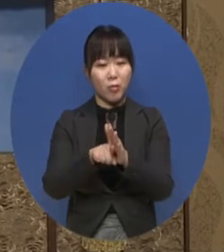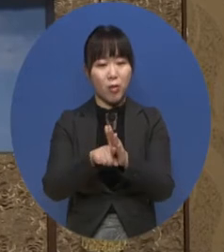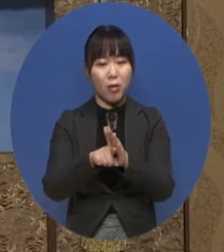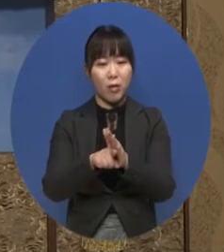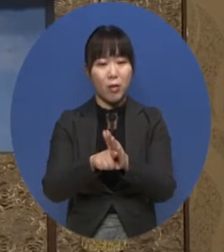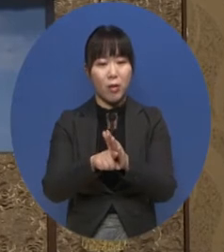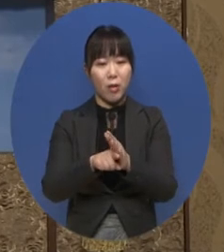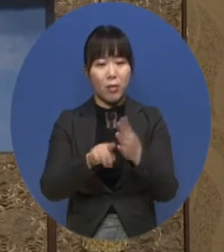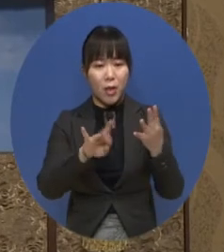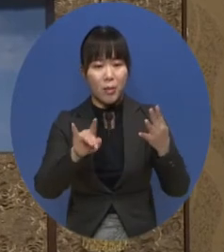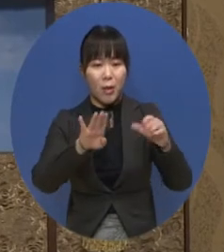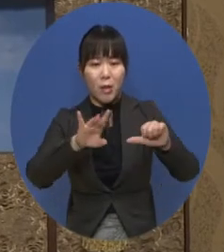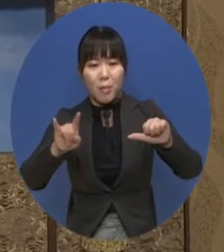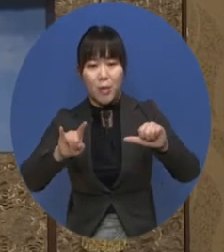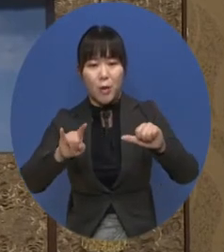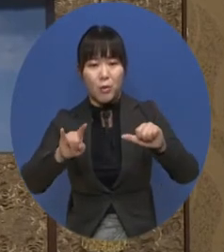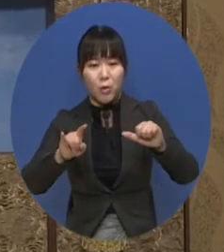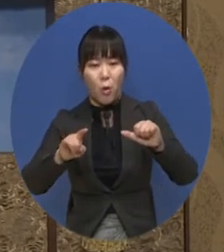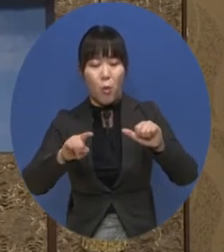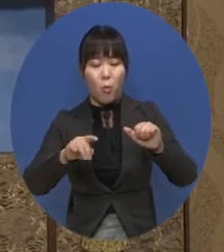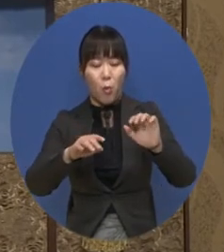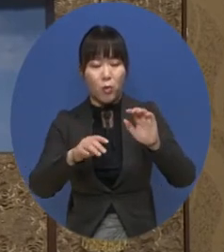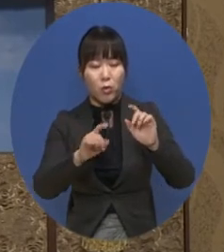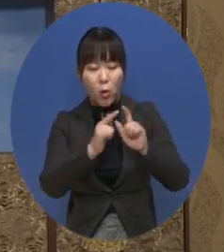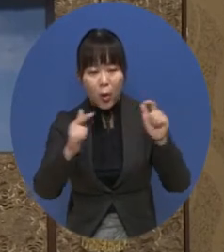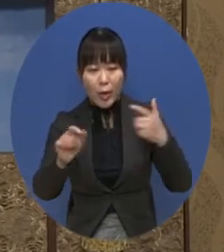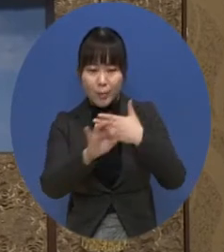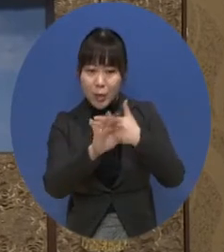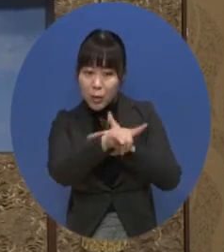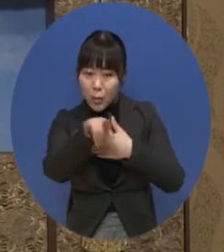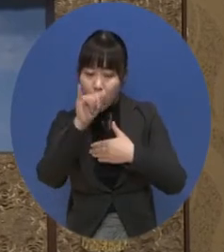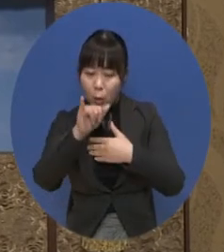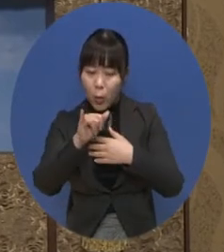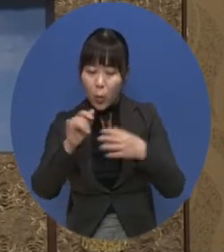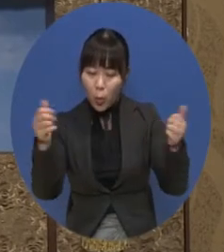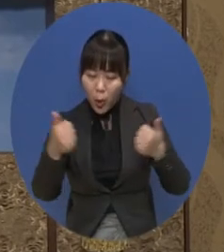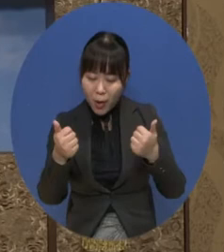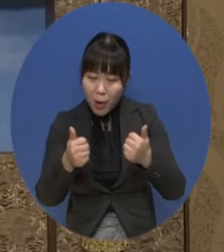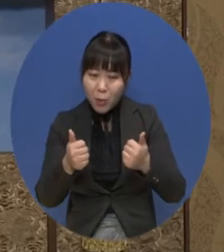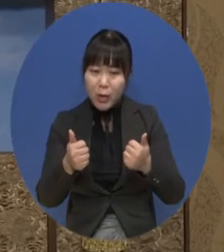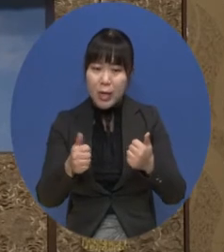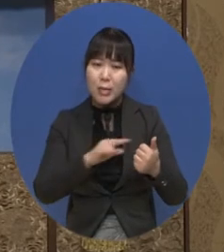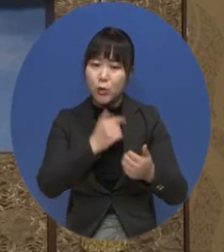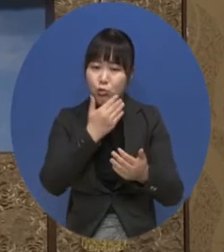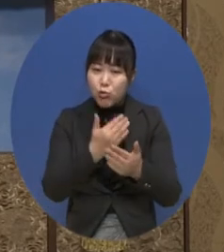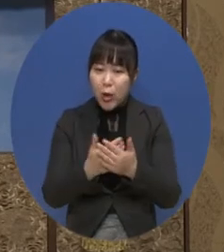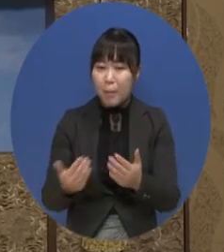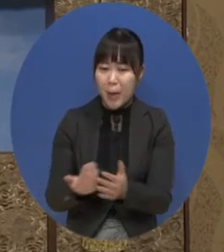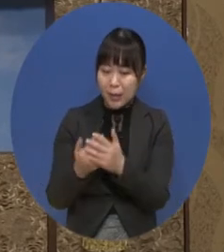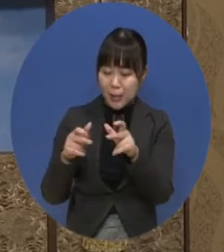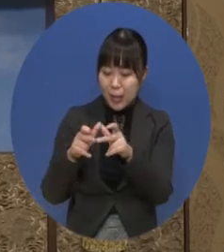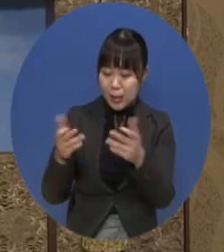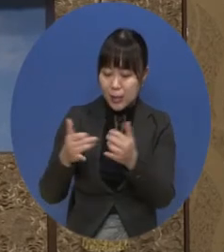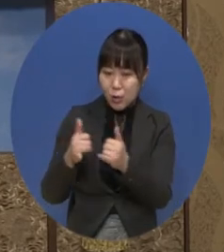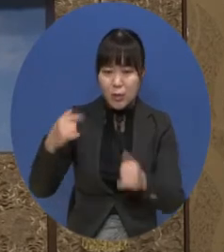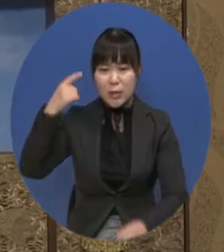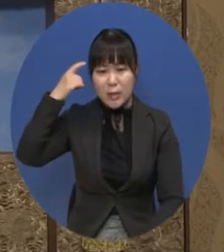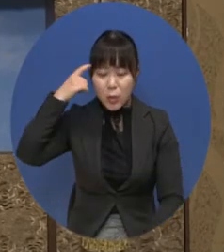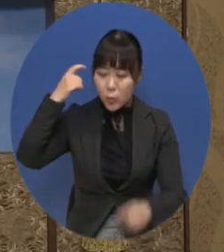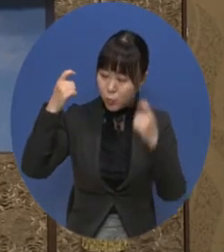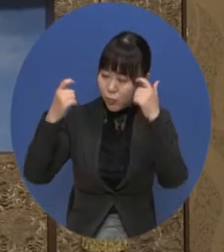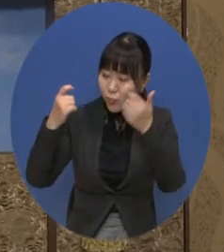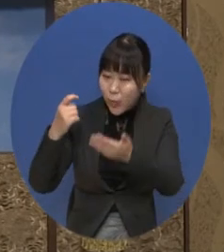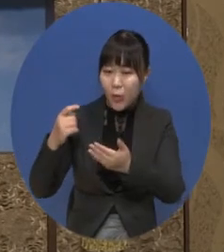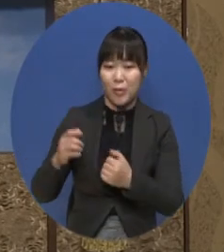4배수, 5배수의 후보가 나왔고요. 그걸 가지고 같이 회의도 하고 제일 중요한 우리 발달장애인 직원의 의견도